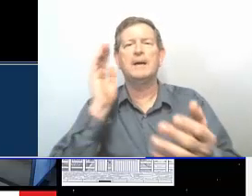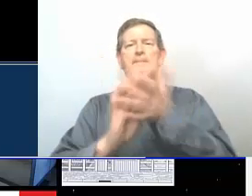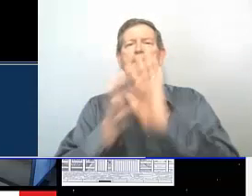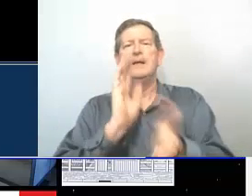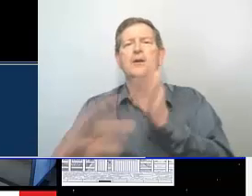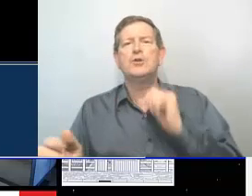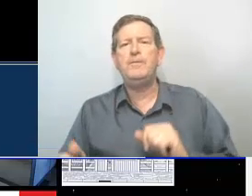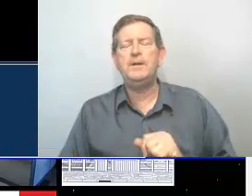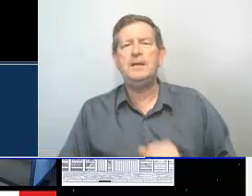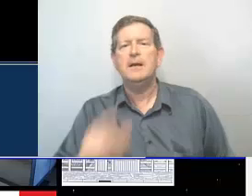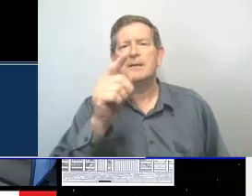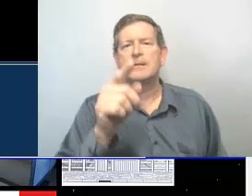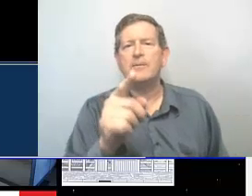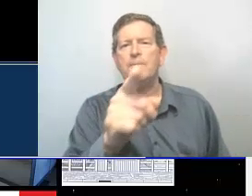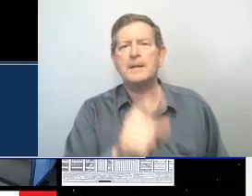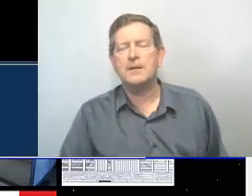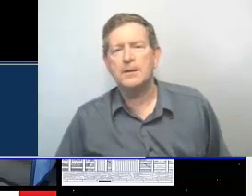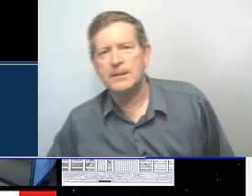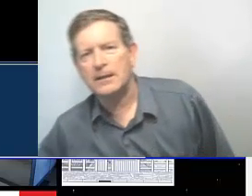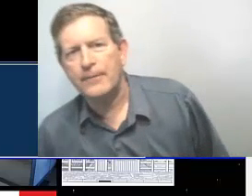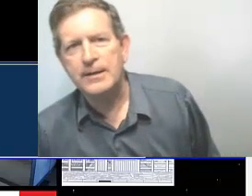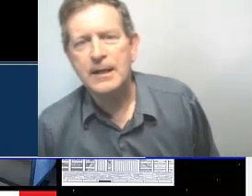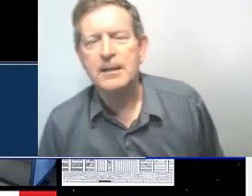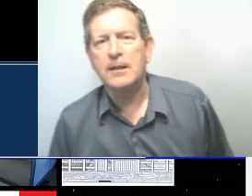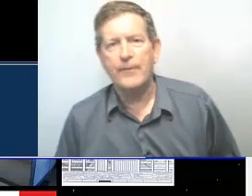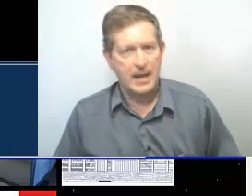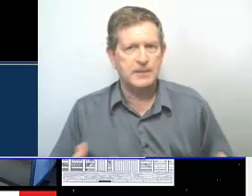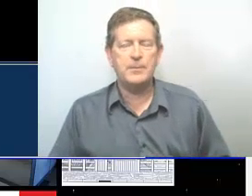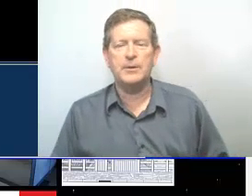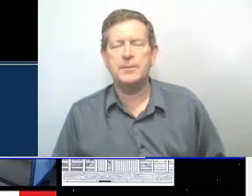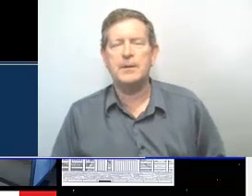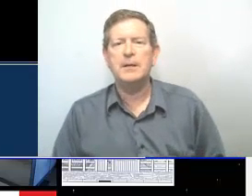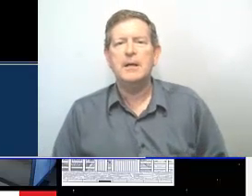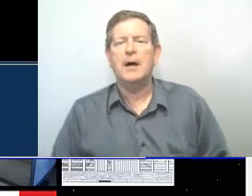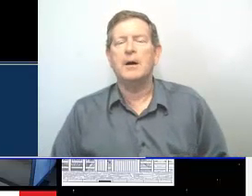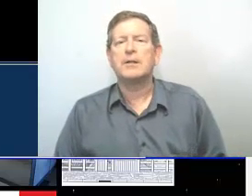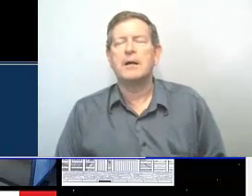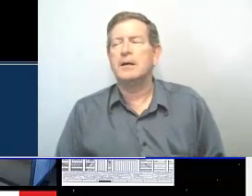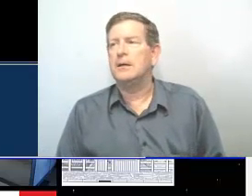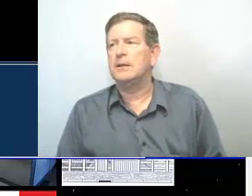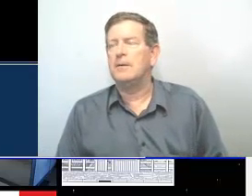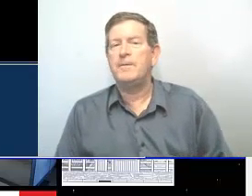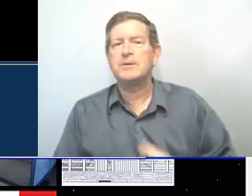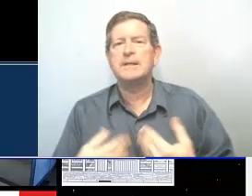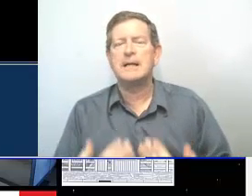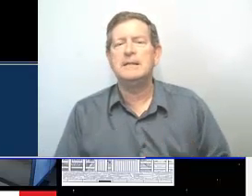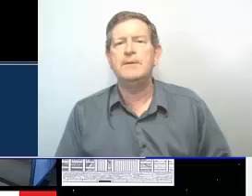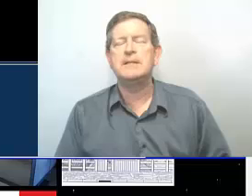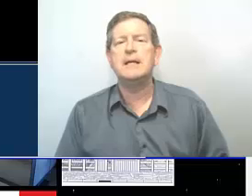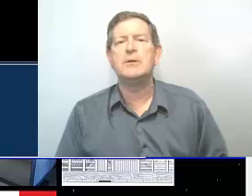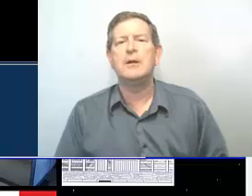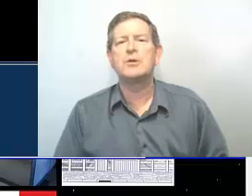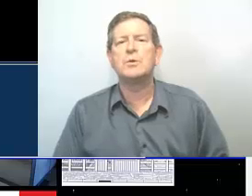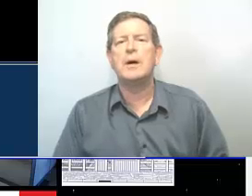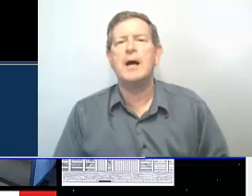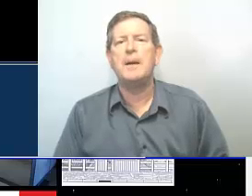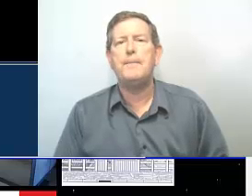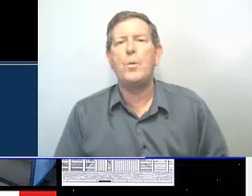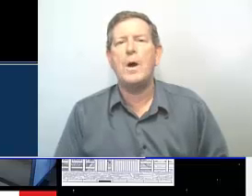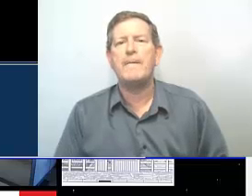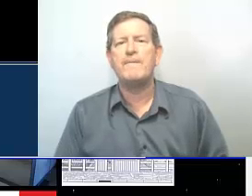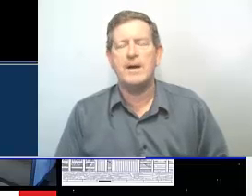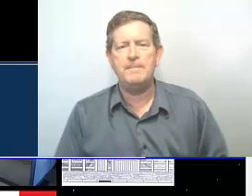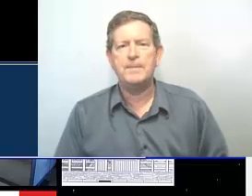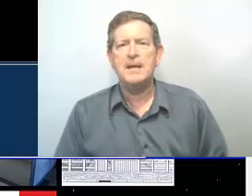Bon, voilà. J'ai fini. C'est à vous maintenant de travailler indépendamment. en faisant les activités de la